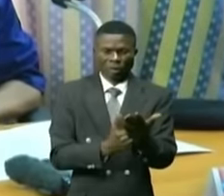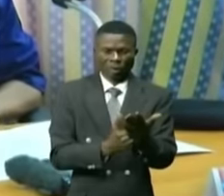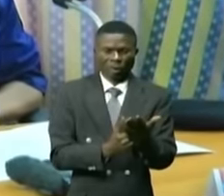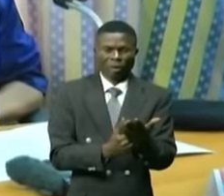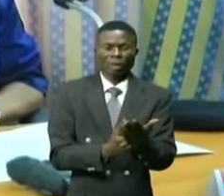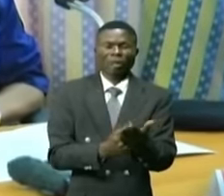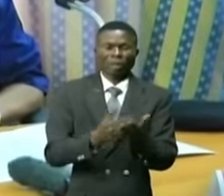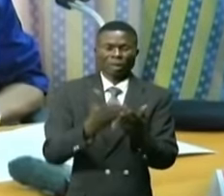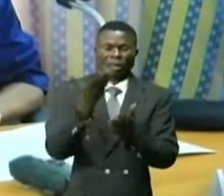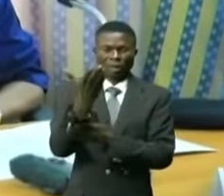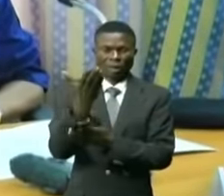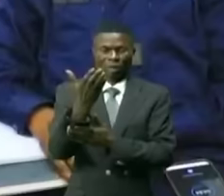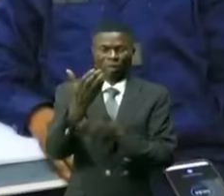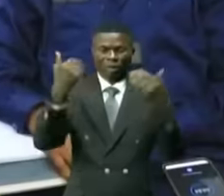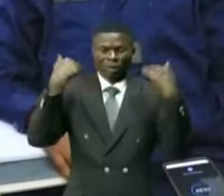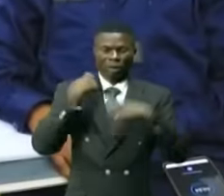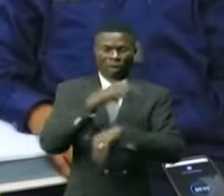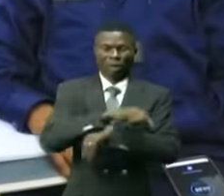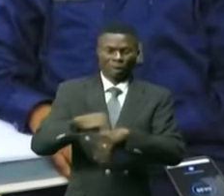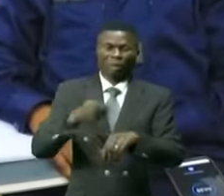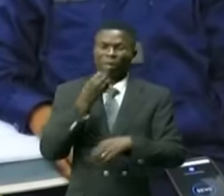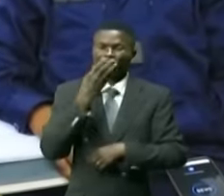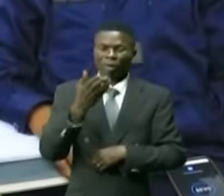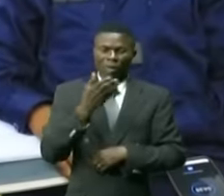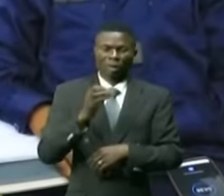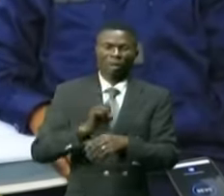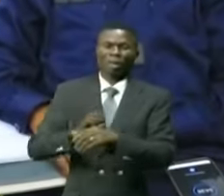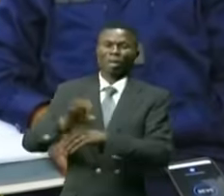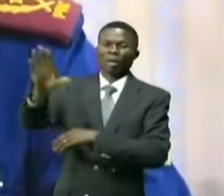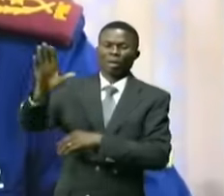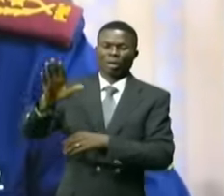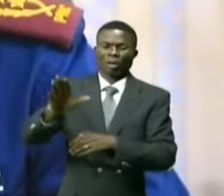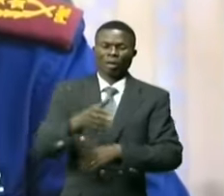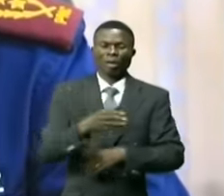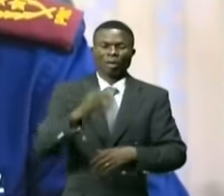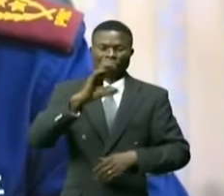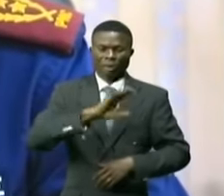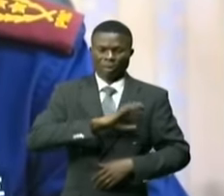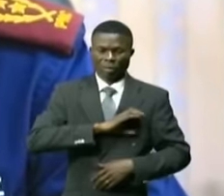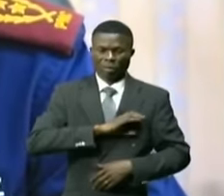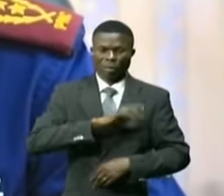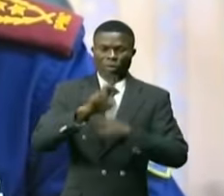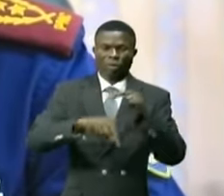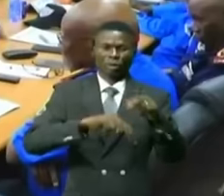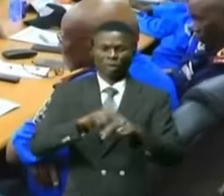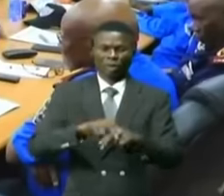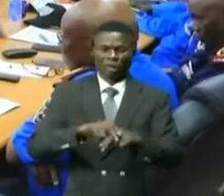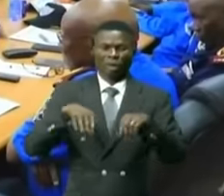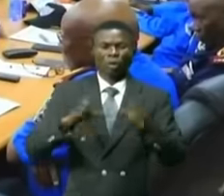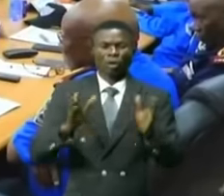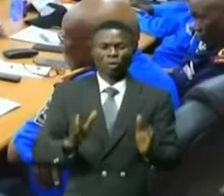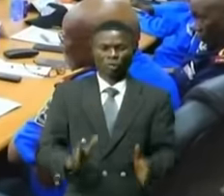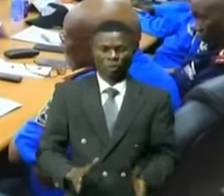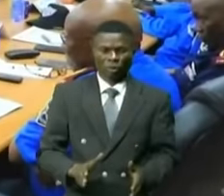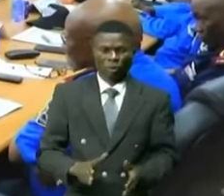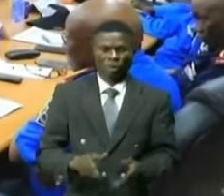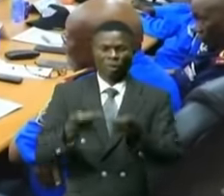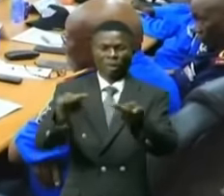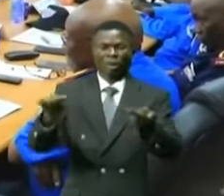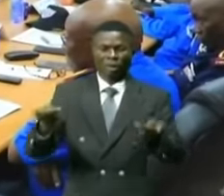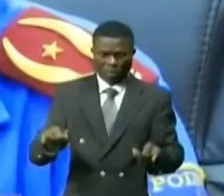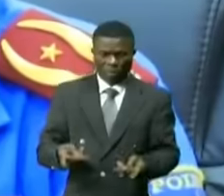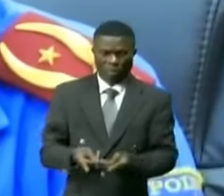à l'attention des chefs d'antenne tels que le déploiement des éléments de l'inspection générale de la police nationale congolaise sur le